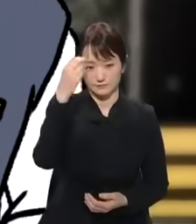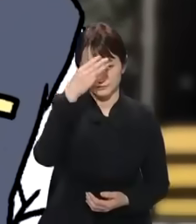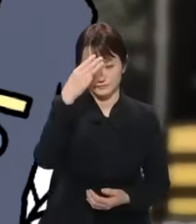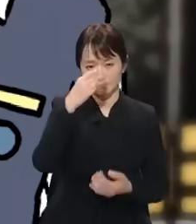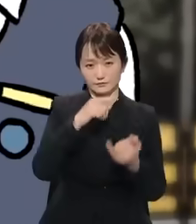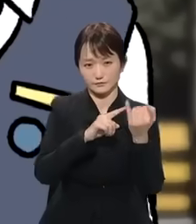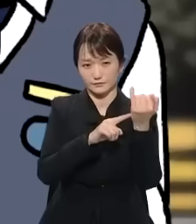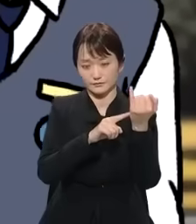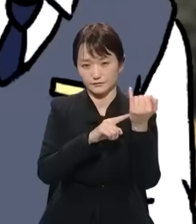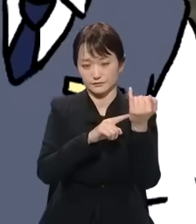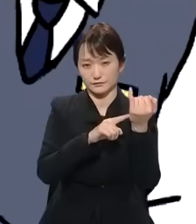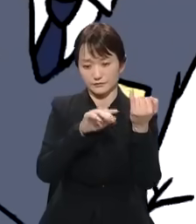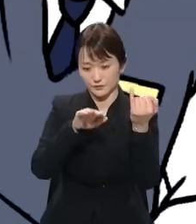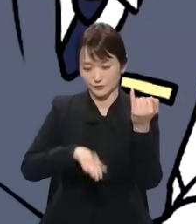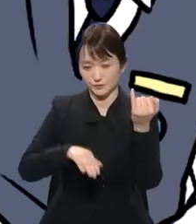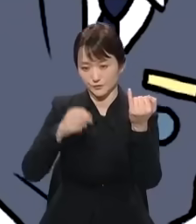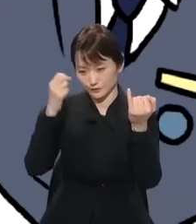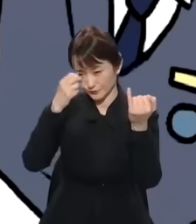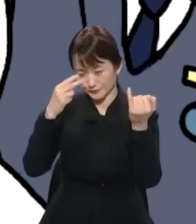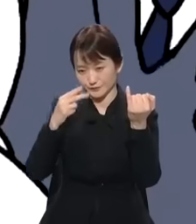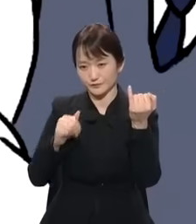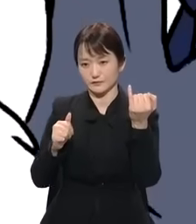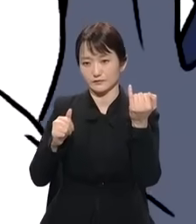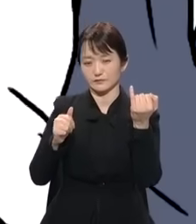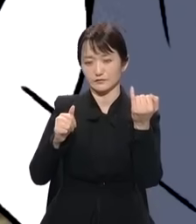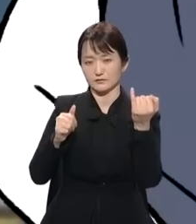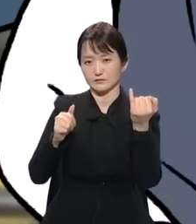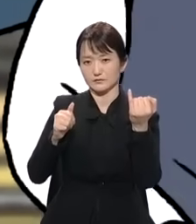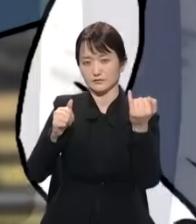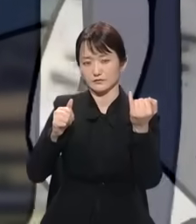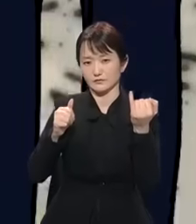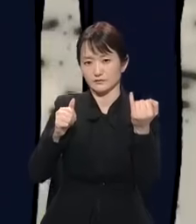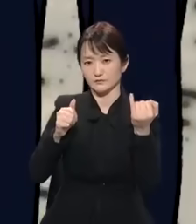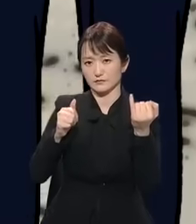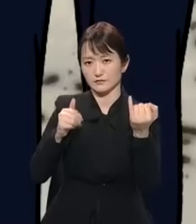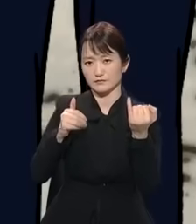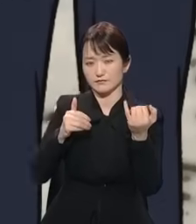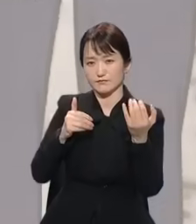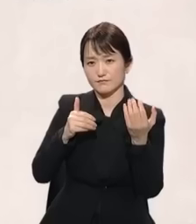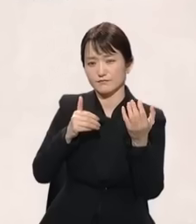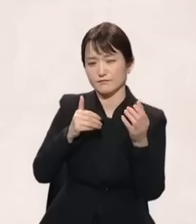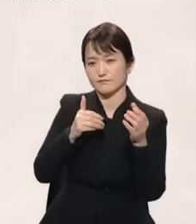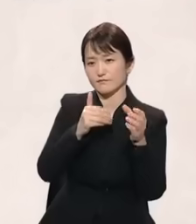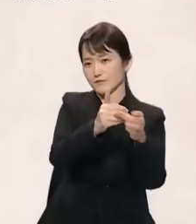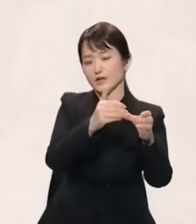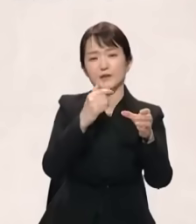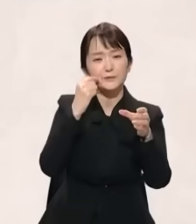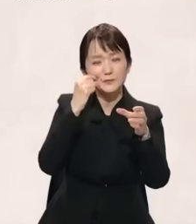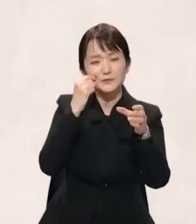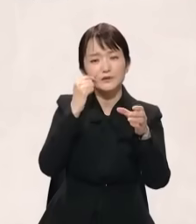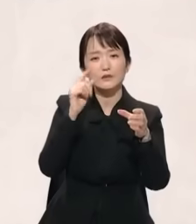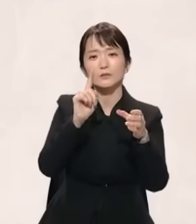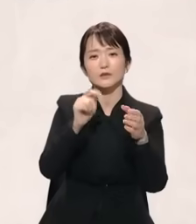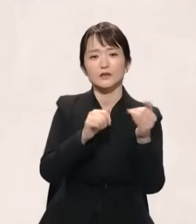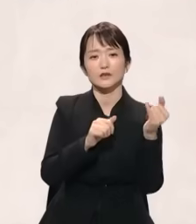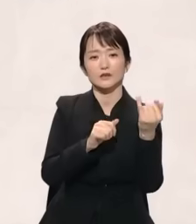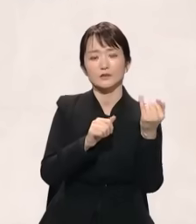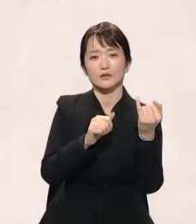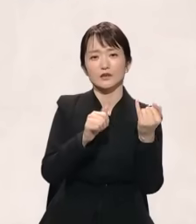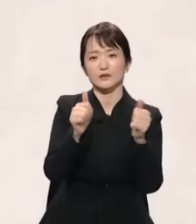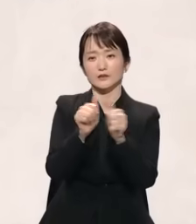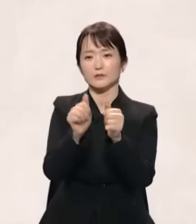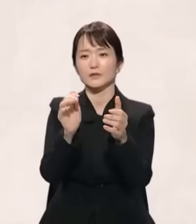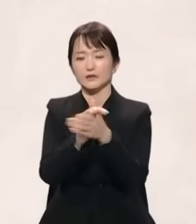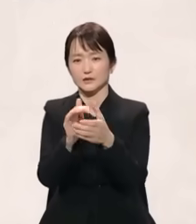선배고 본인은 이제 후배인데 반항하기 어려운 상황이 있었어요. 그게 뭐냐 하면 이 여배우의 남자친구가 소위